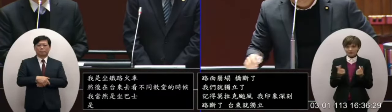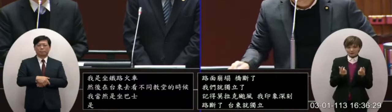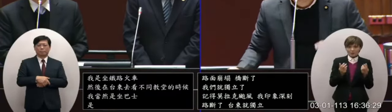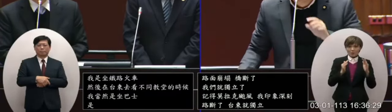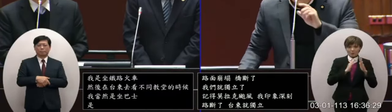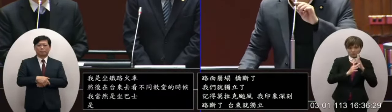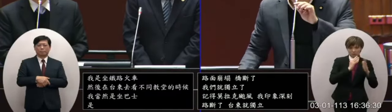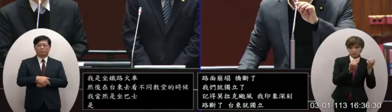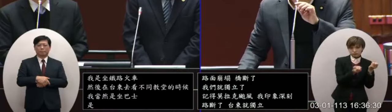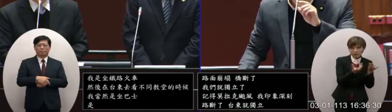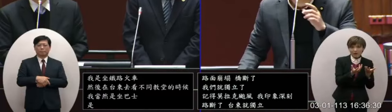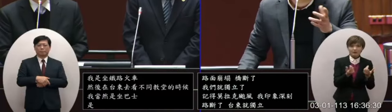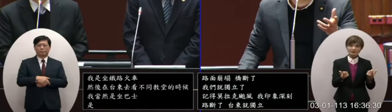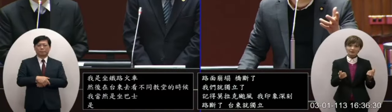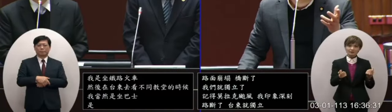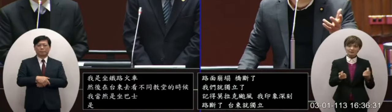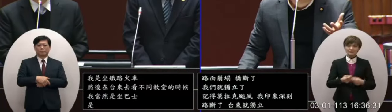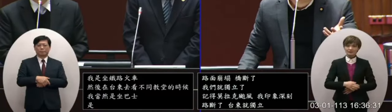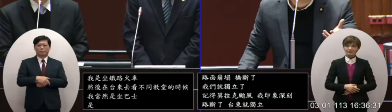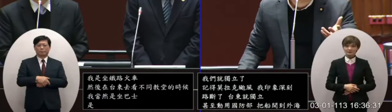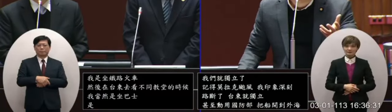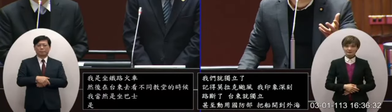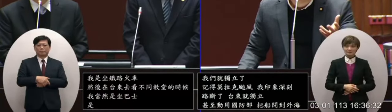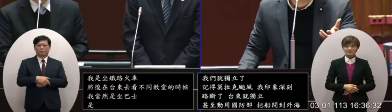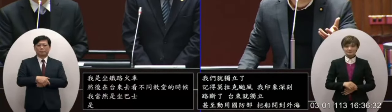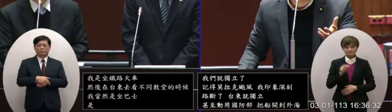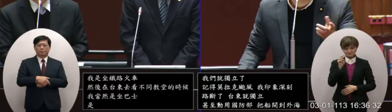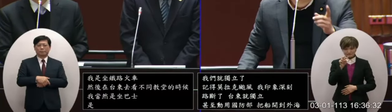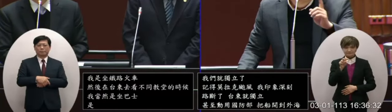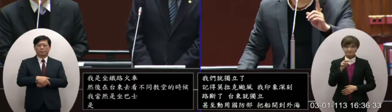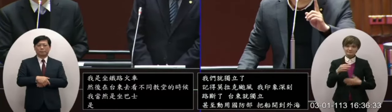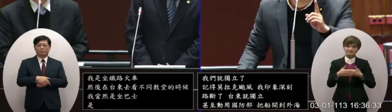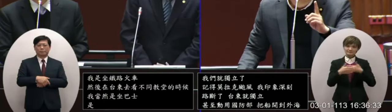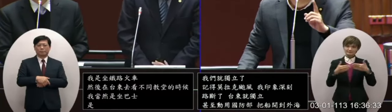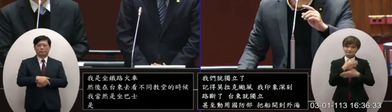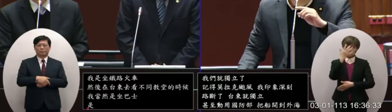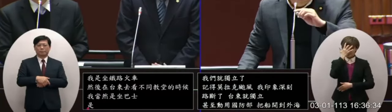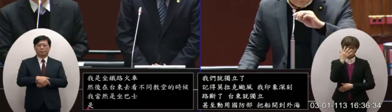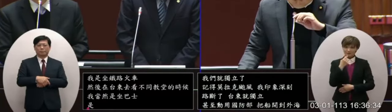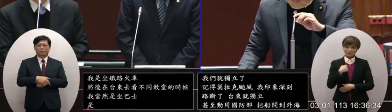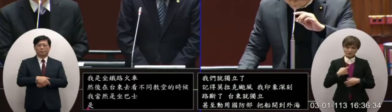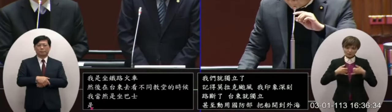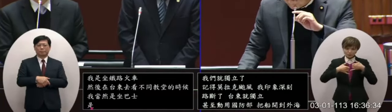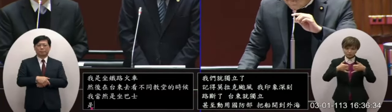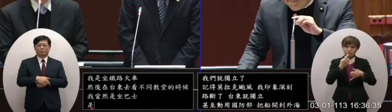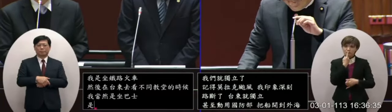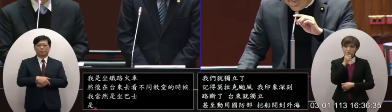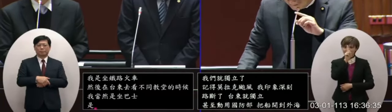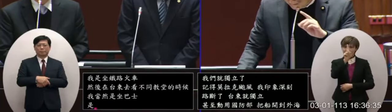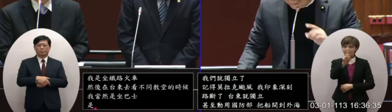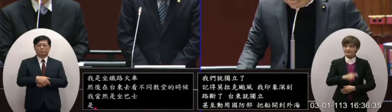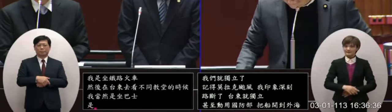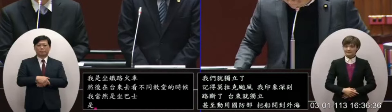这么样子哦。现在凸显出我们的整个交通的困境，就是我们就一条路而已。